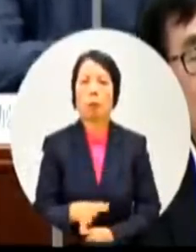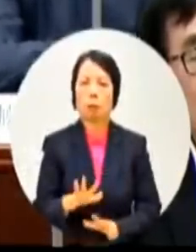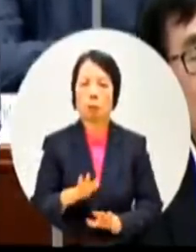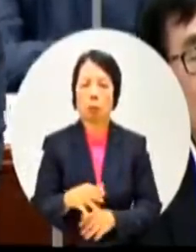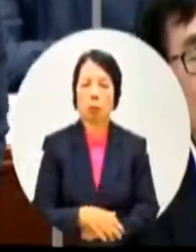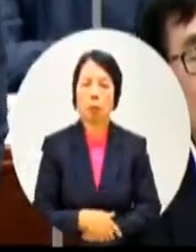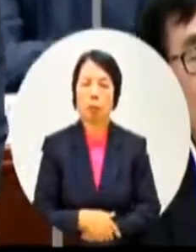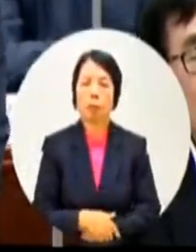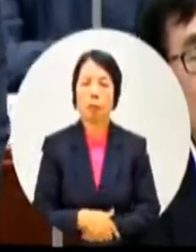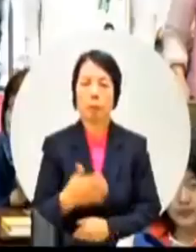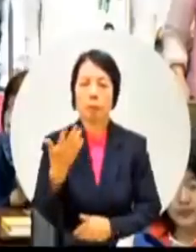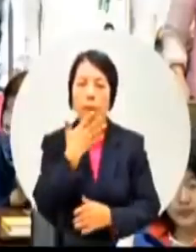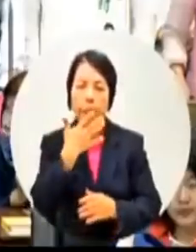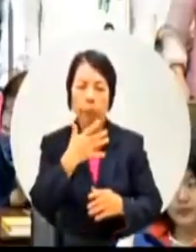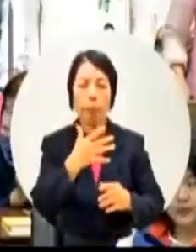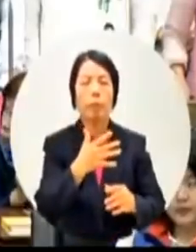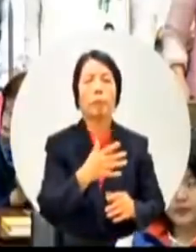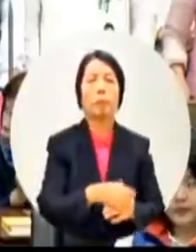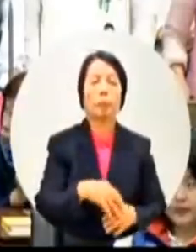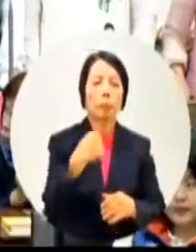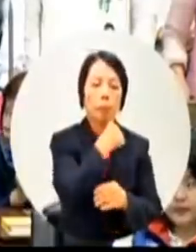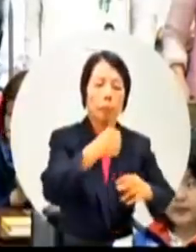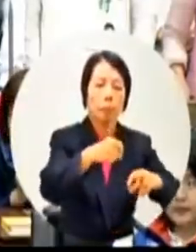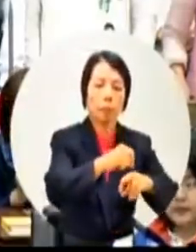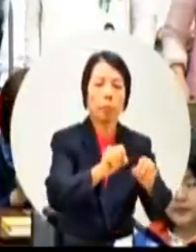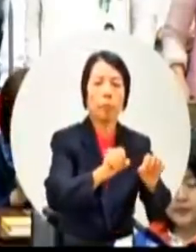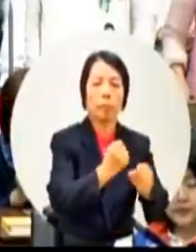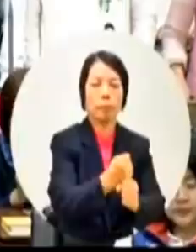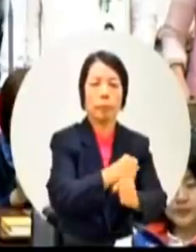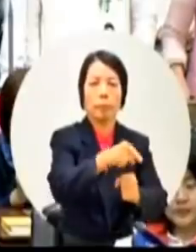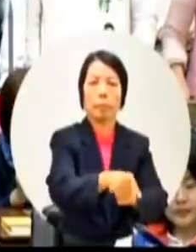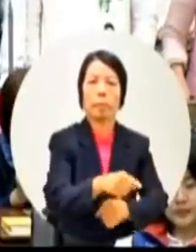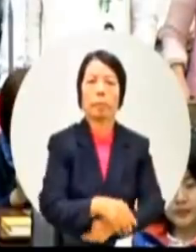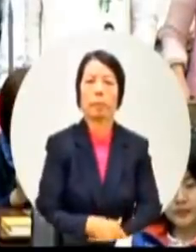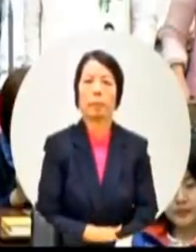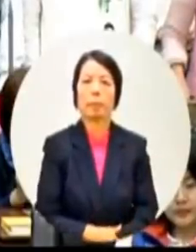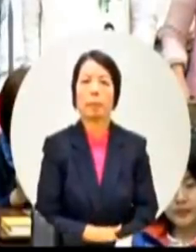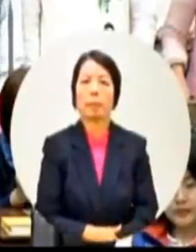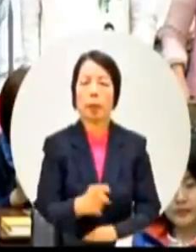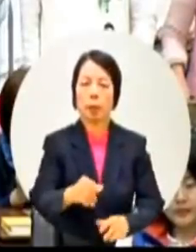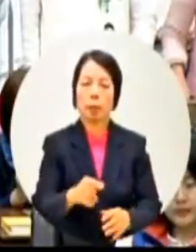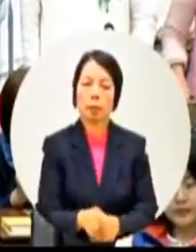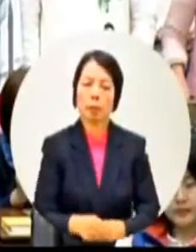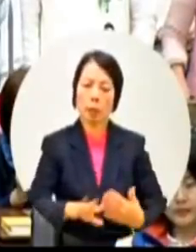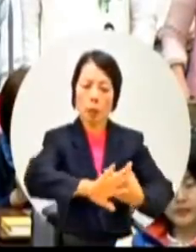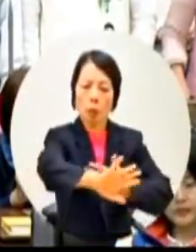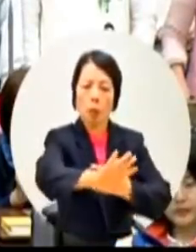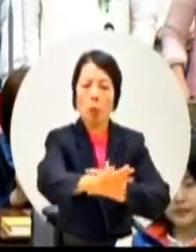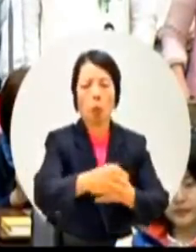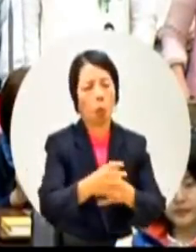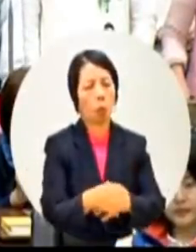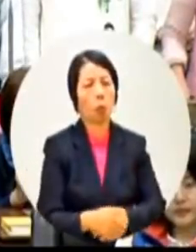啊，所以跟中华人民共和国啊，那应该是一边一国啊。啊，那应该是两岸两国，干不是？